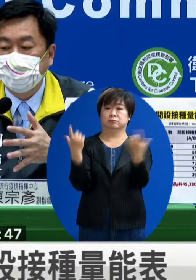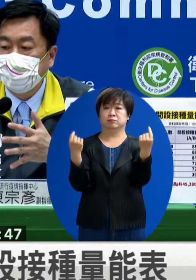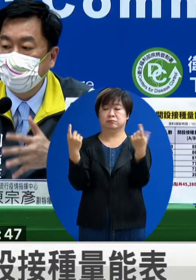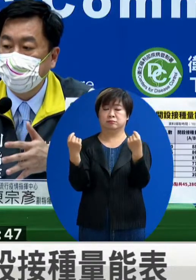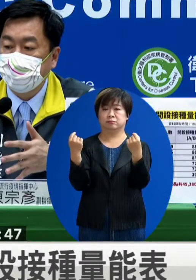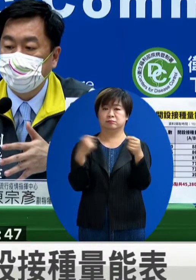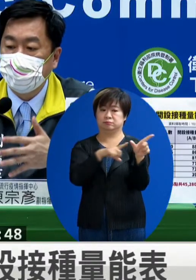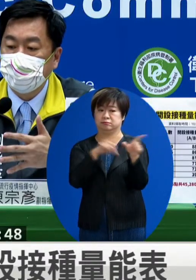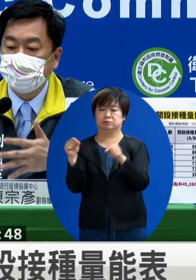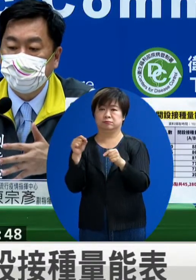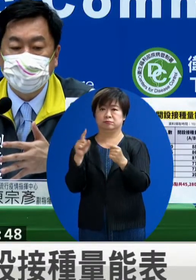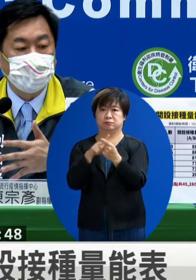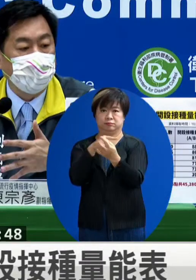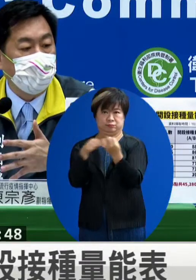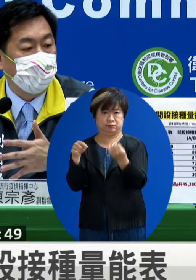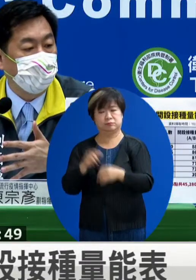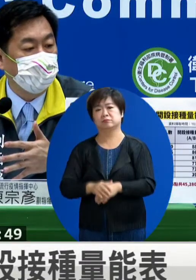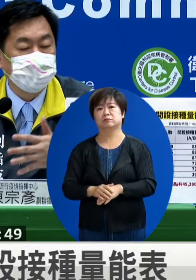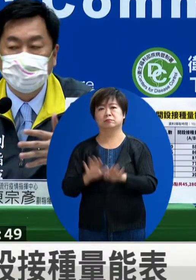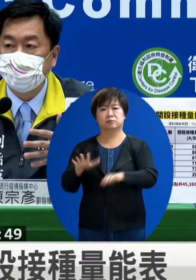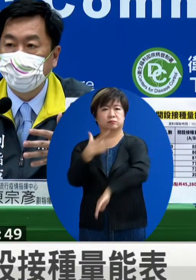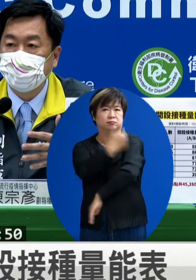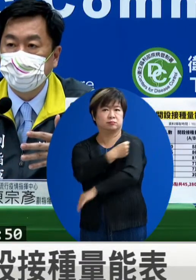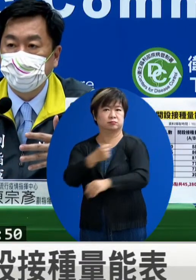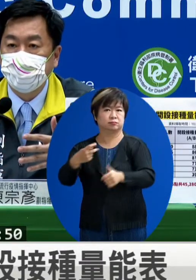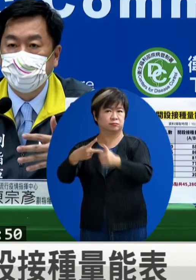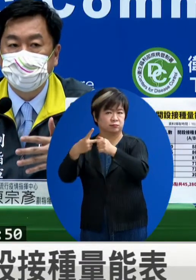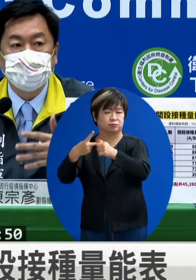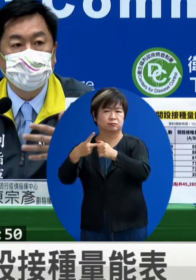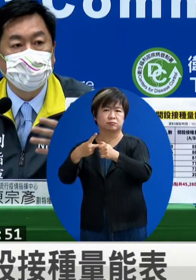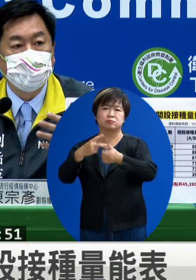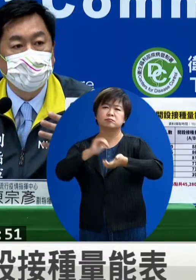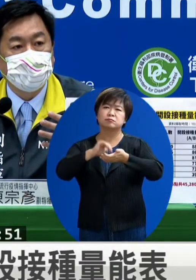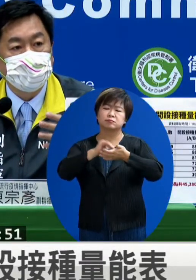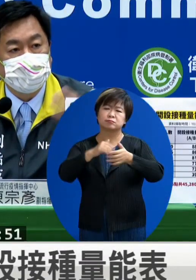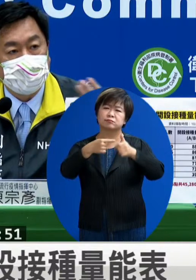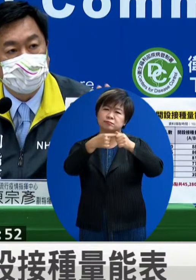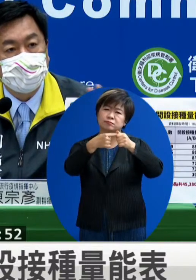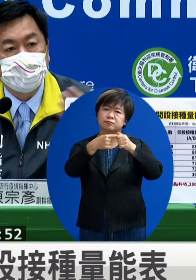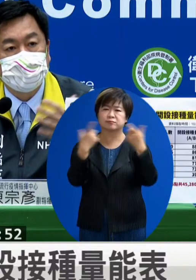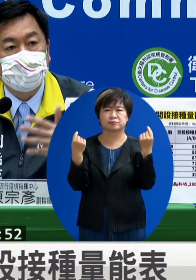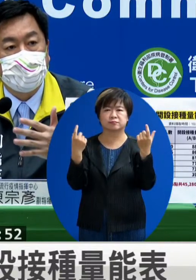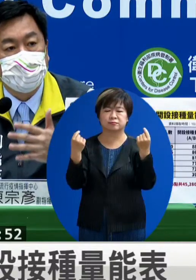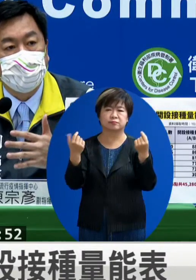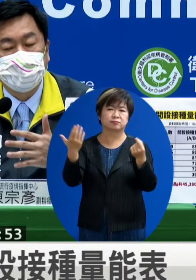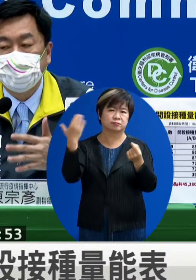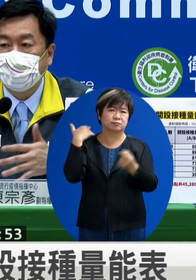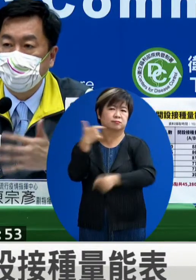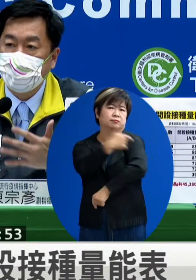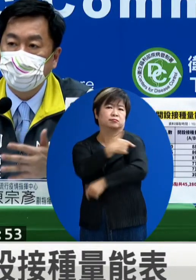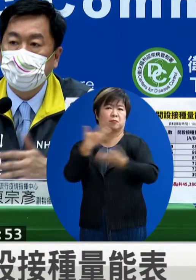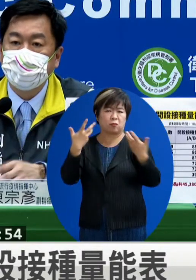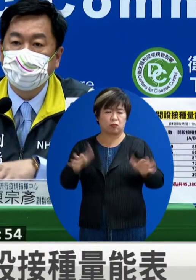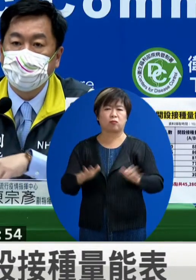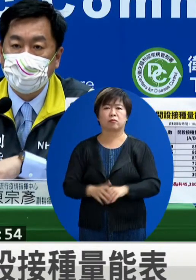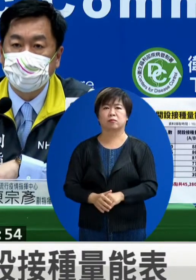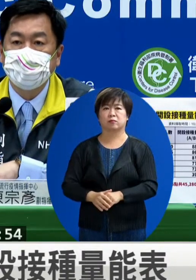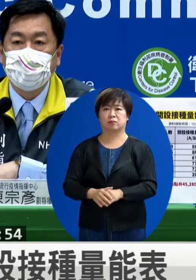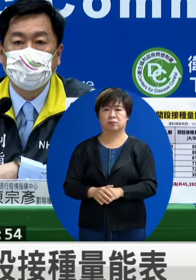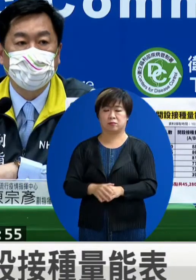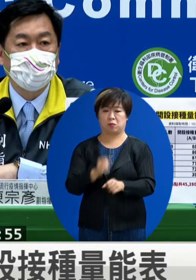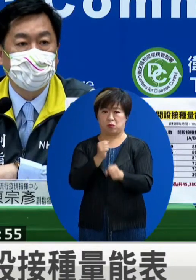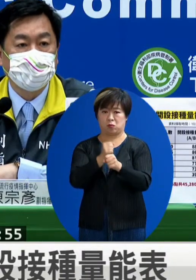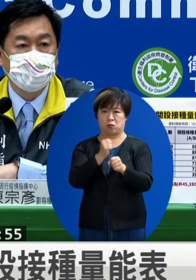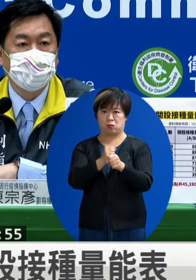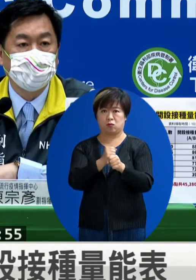因为现在接种第二剂的也好，或是第一剂，其实都是在之前施打过，那应该在这个量